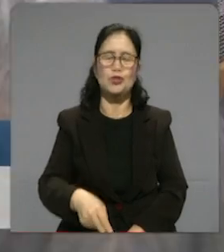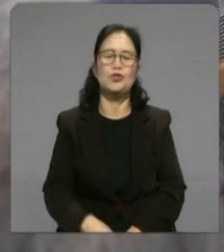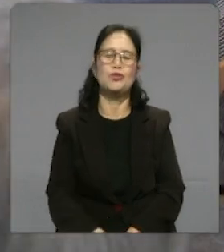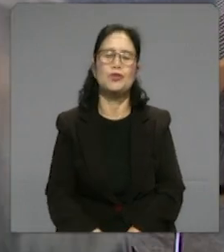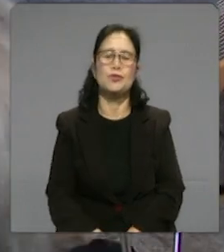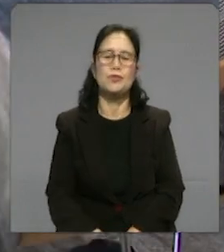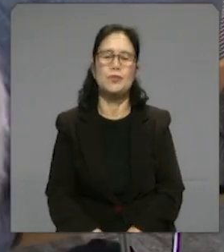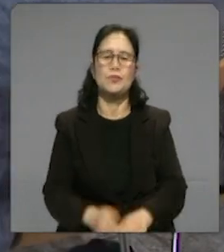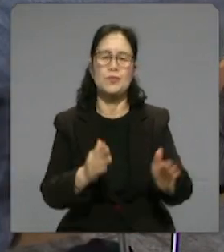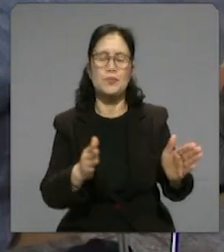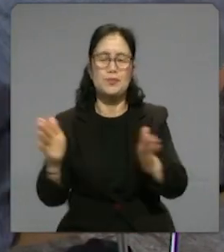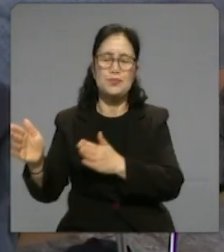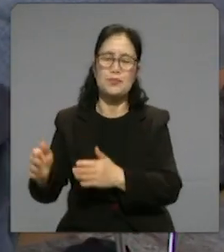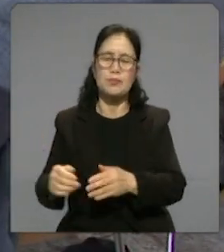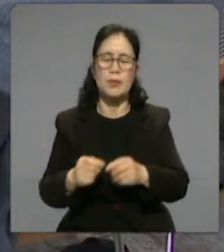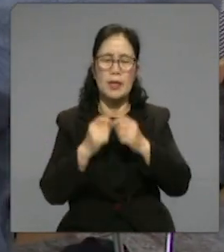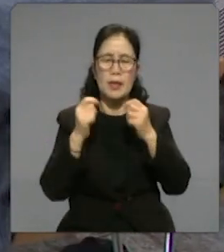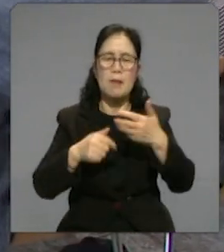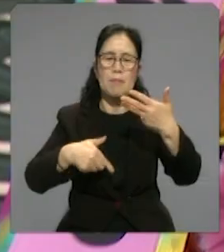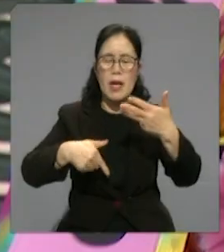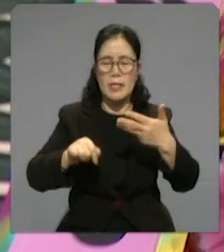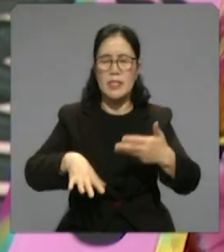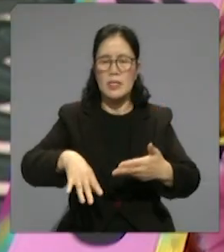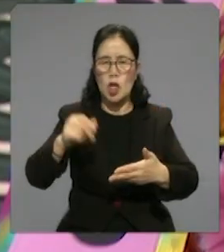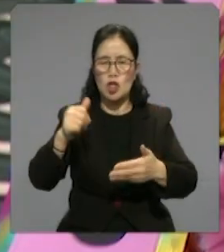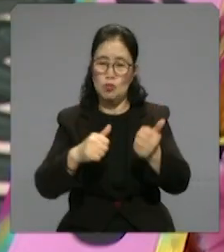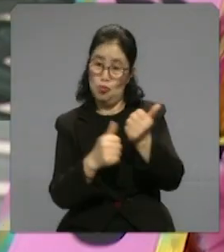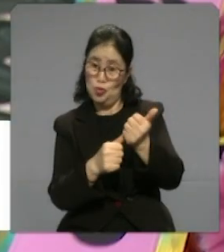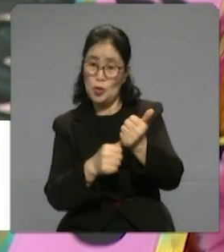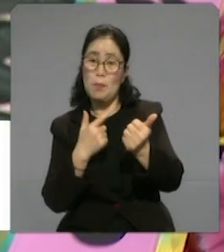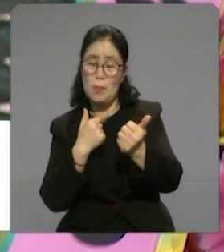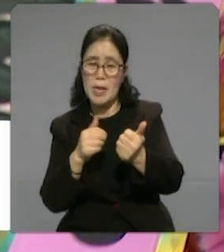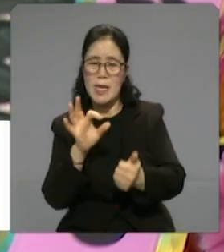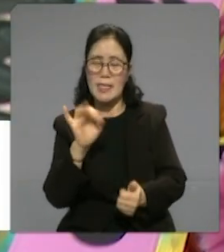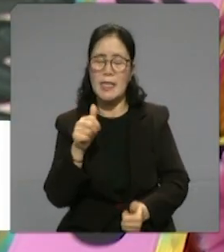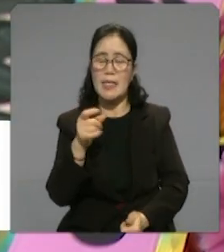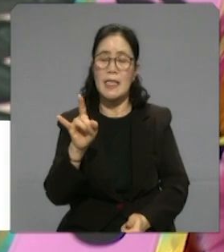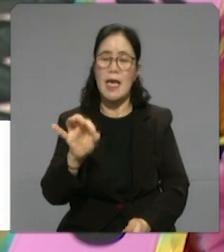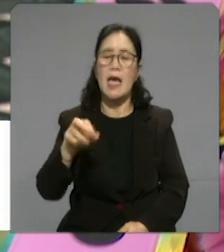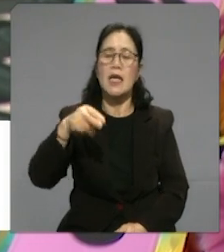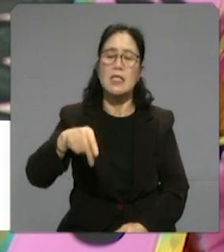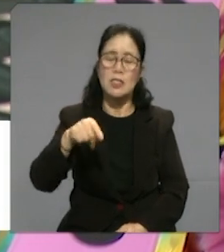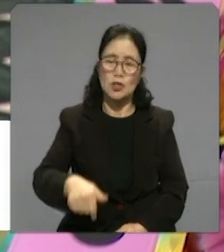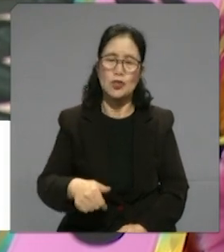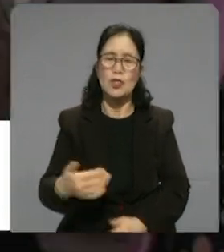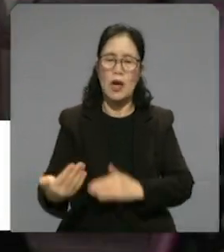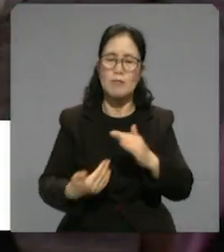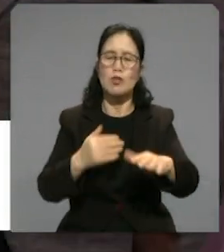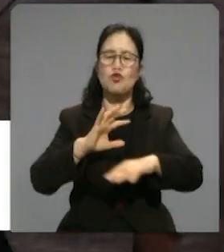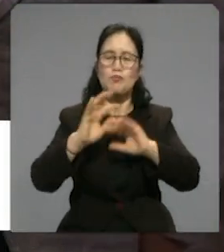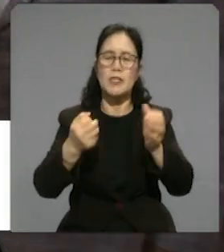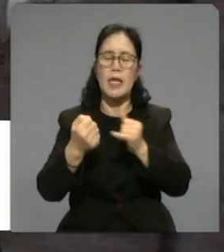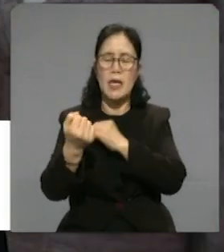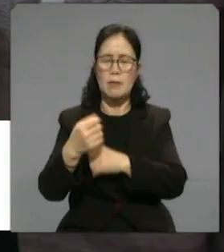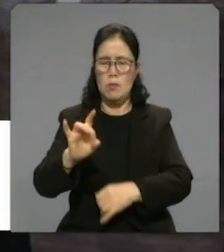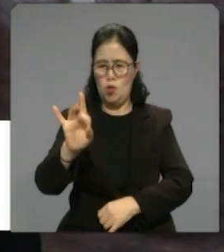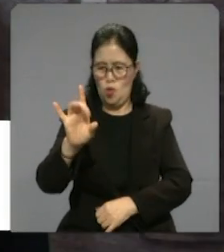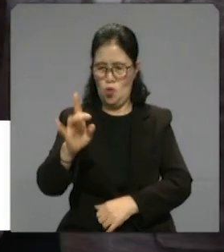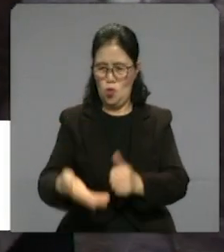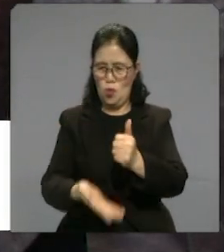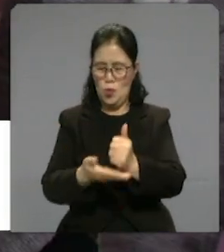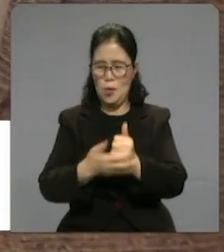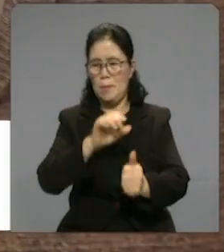손범규. 민선 8기 첫 정무부시장인 이행숙 예비후보는 앞서 국민의힘 단수 공천을